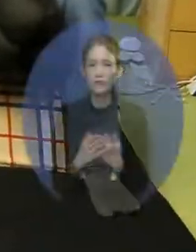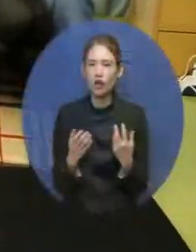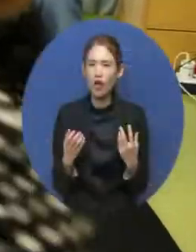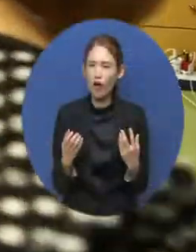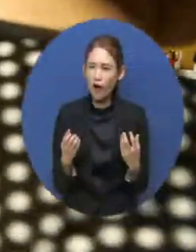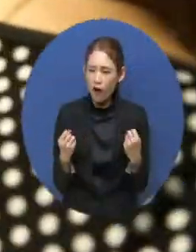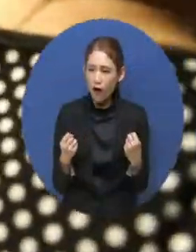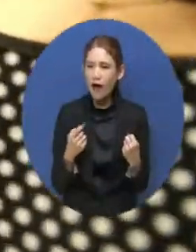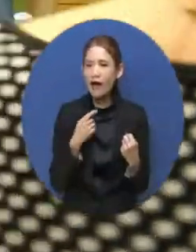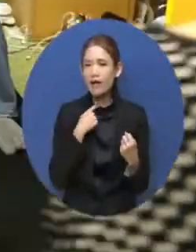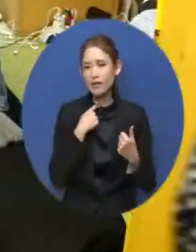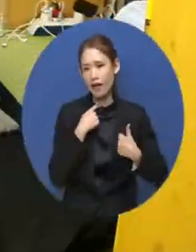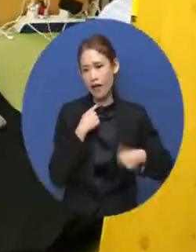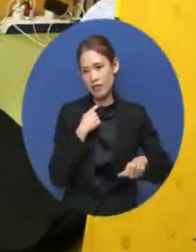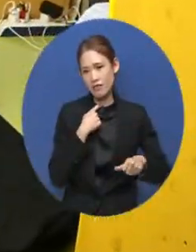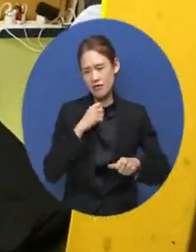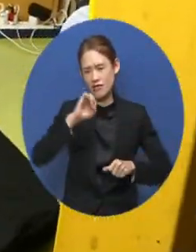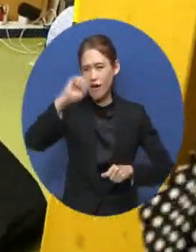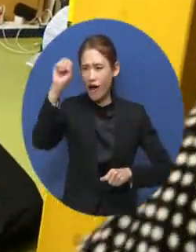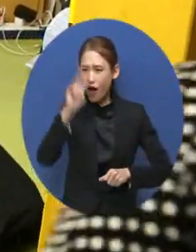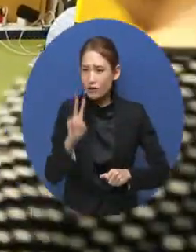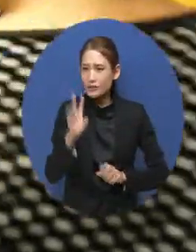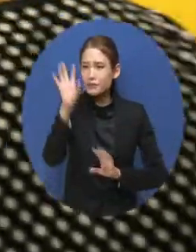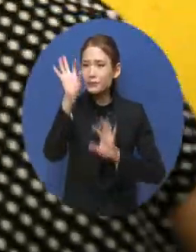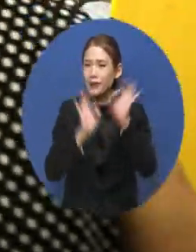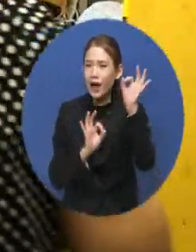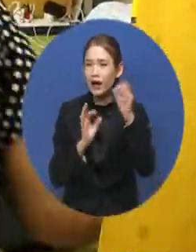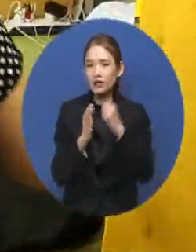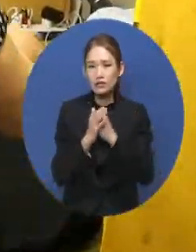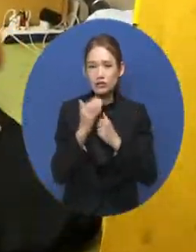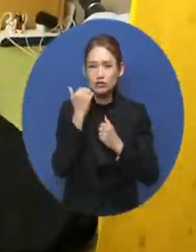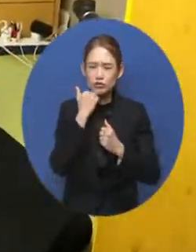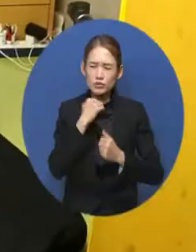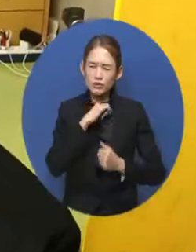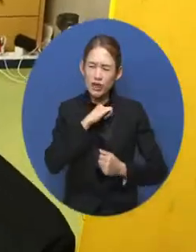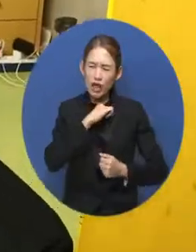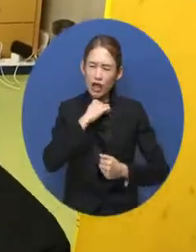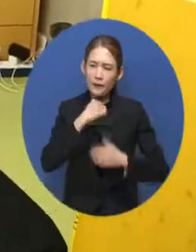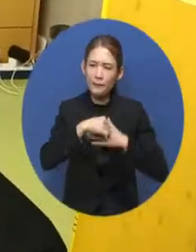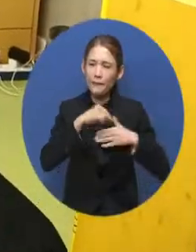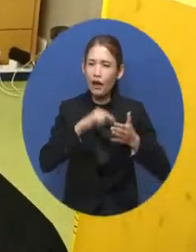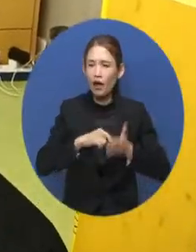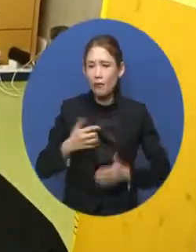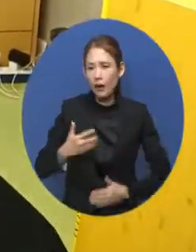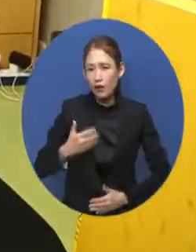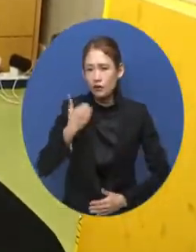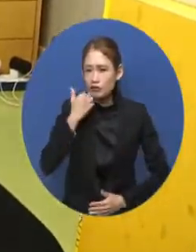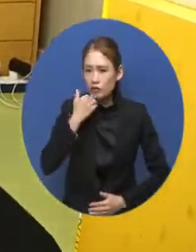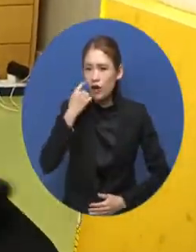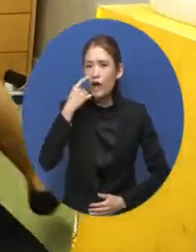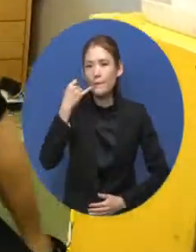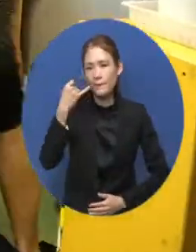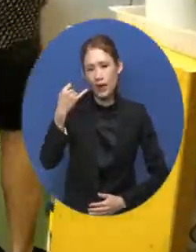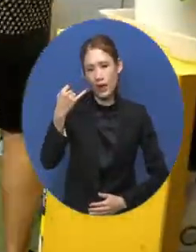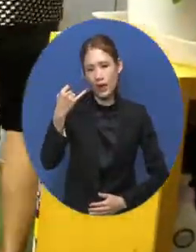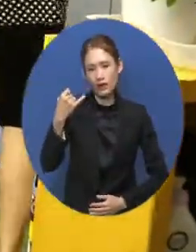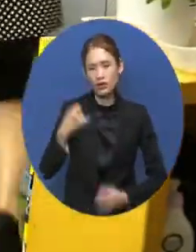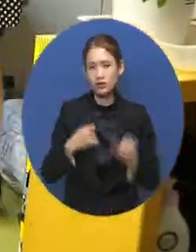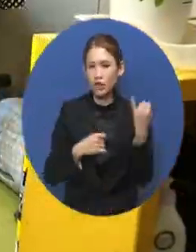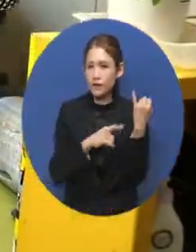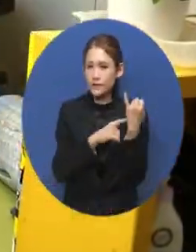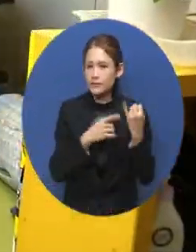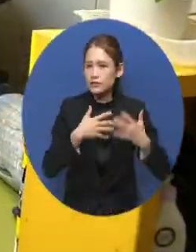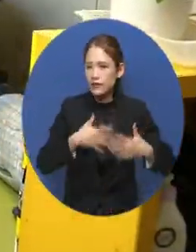건강했던 아들의 갑작스런 사고에 누구보다 마음 아팠을 원준 씨의 어머니. 여자는